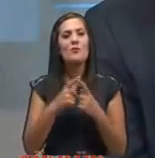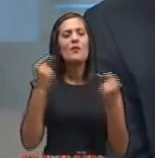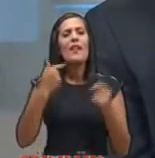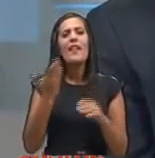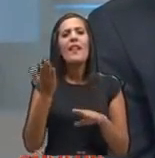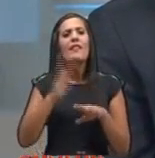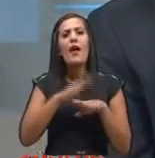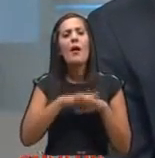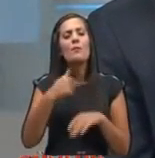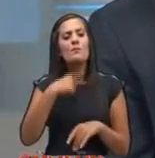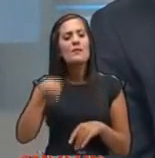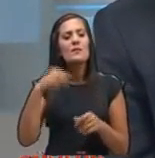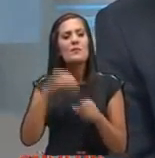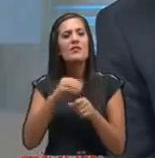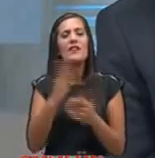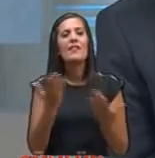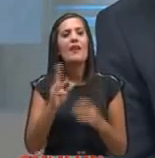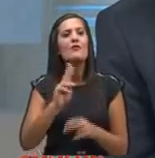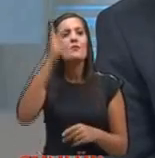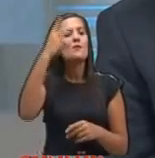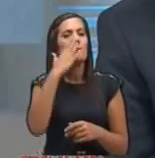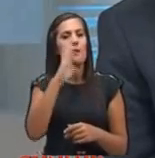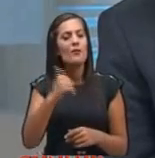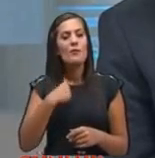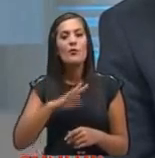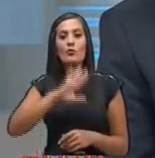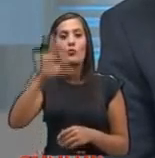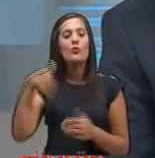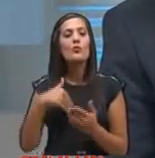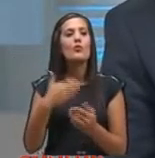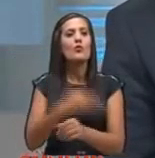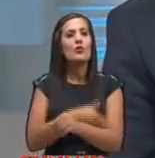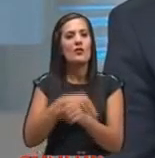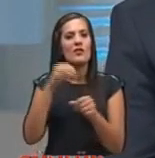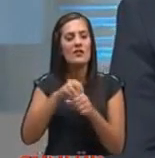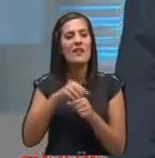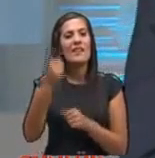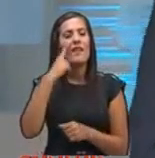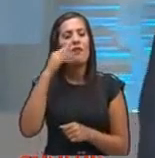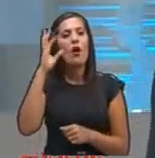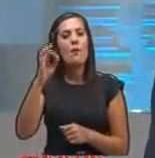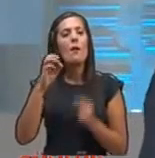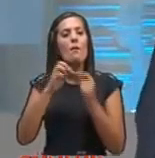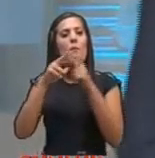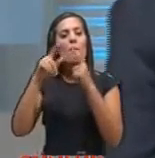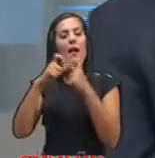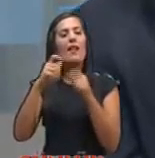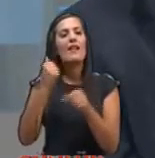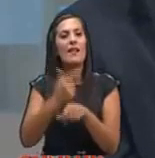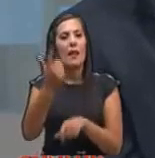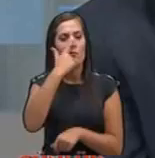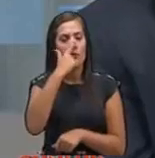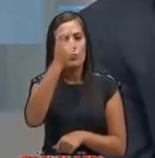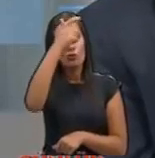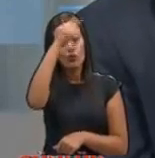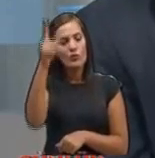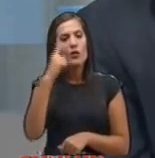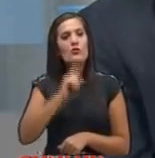mi? Ne hazırlıklar yaptınız bizim için? Ne sürprizler bekliyor bizi? Tüm yurtta tabii değil mi? Tüm yurtta. Devlet Opera Balesi Genel Müdürlüğü